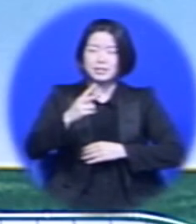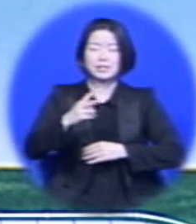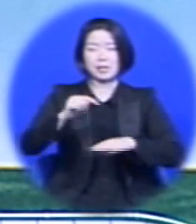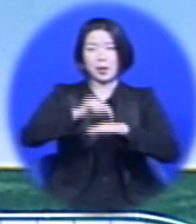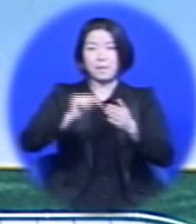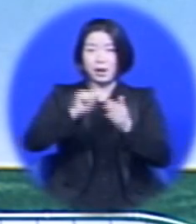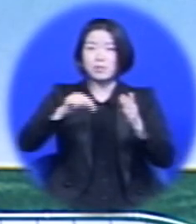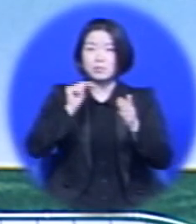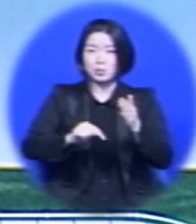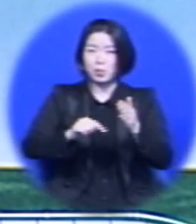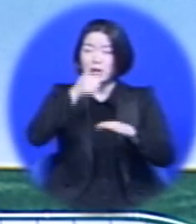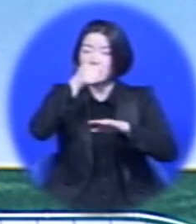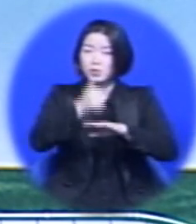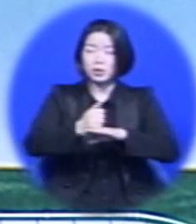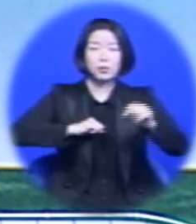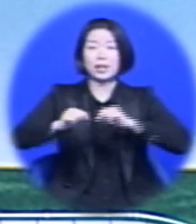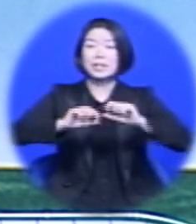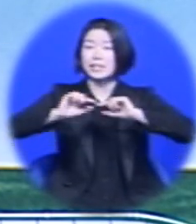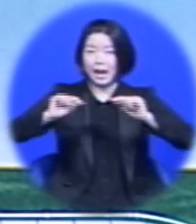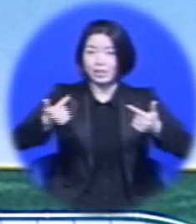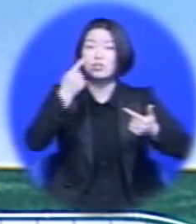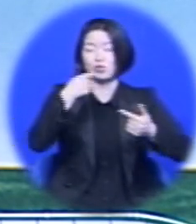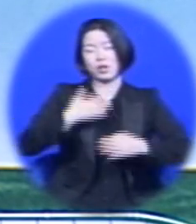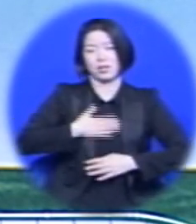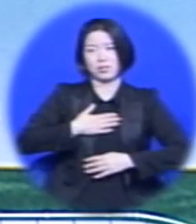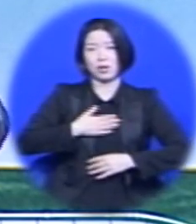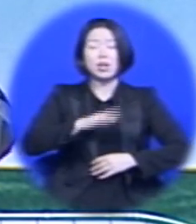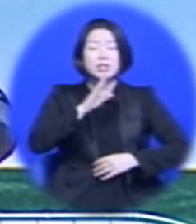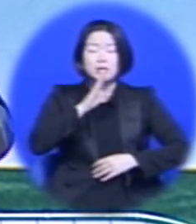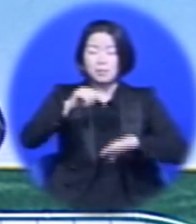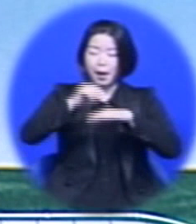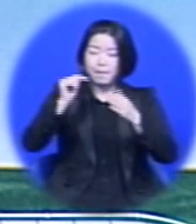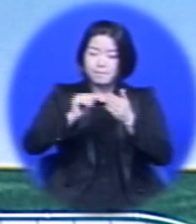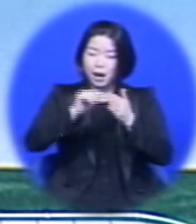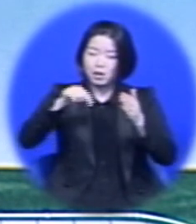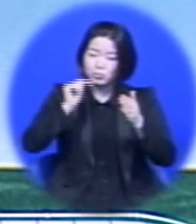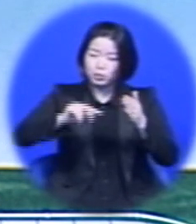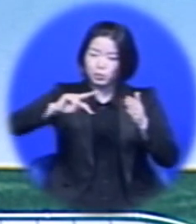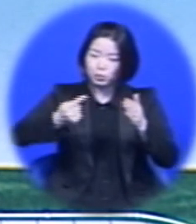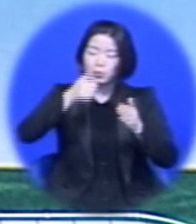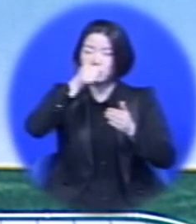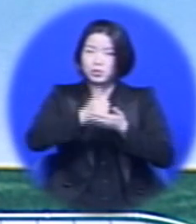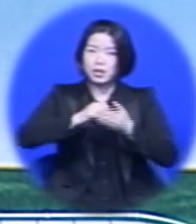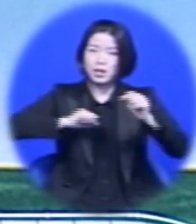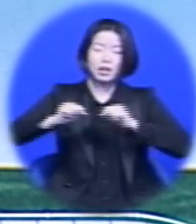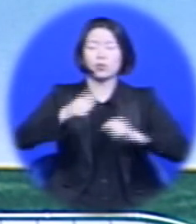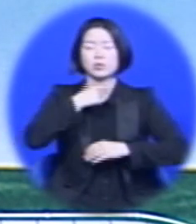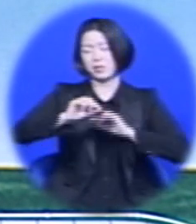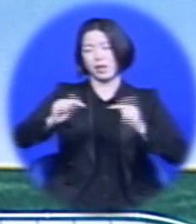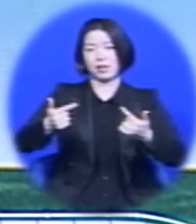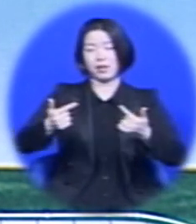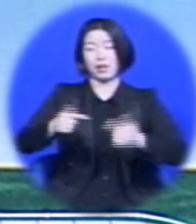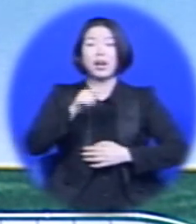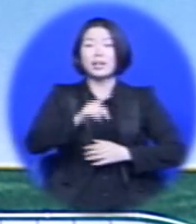마음속의 죄도 짓지 않을 줄 알았습니다 정말 마음으로 죄짓고 싶은 마음이 없었습니다 아